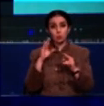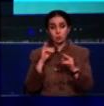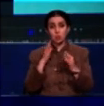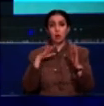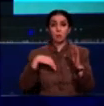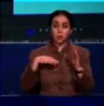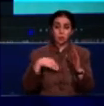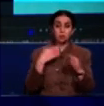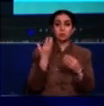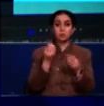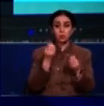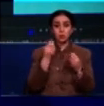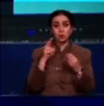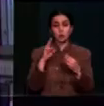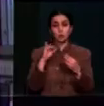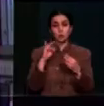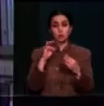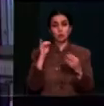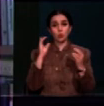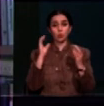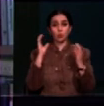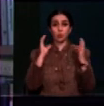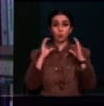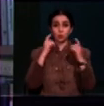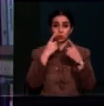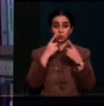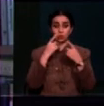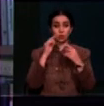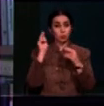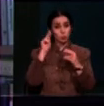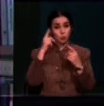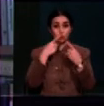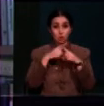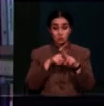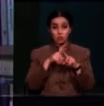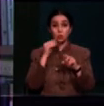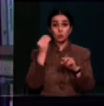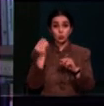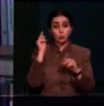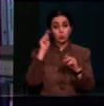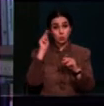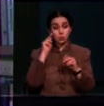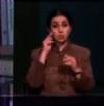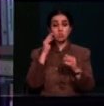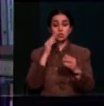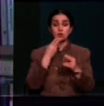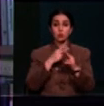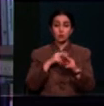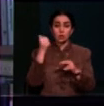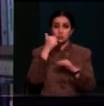а затем уже в юнкерском училище. После окончания юнкерского училища пошли